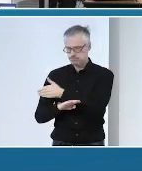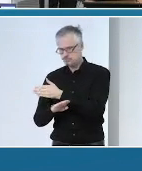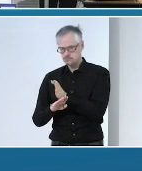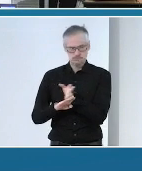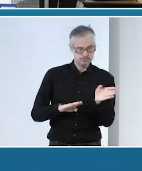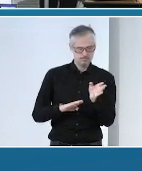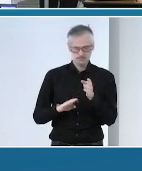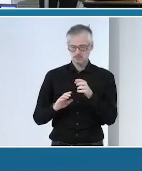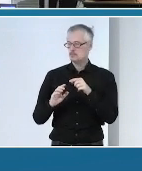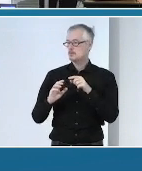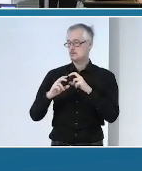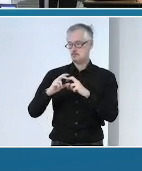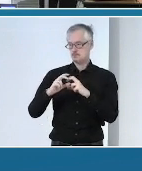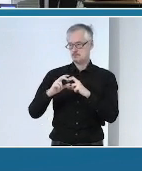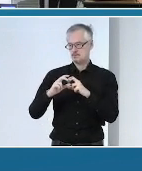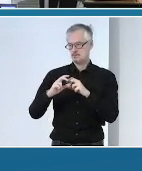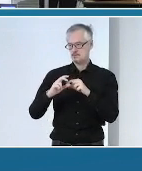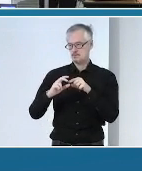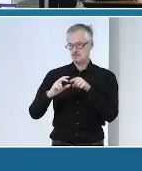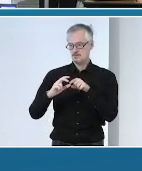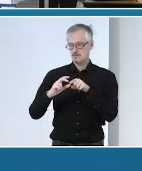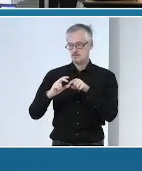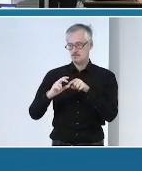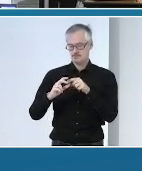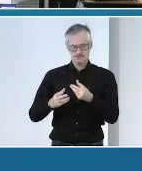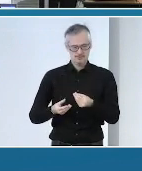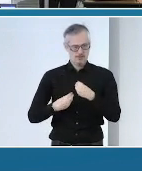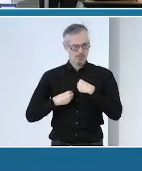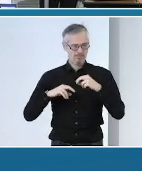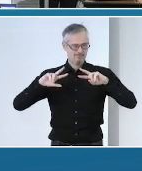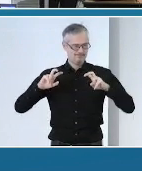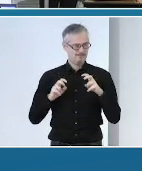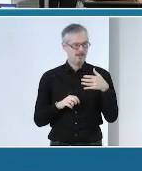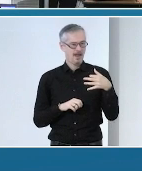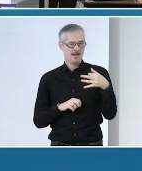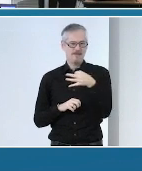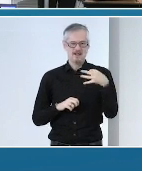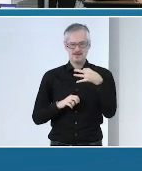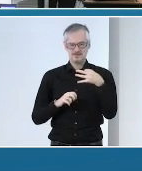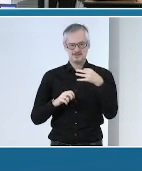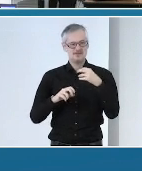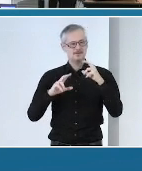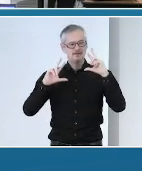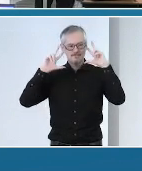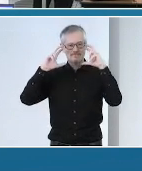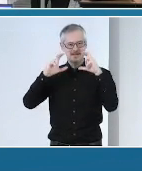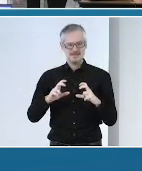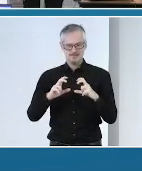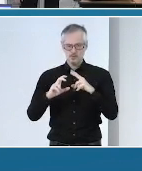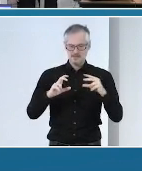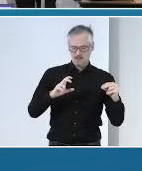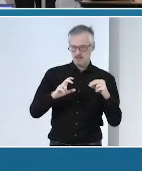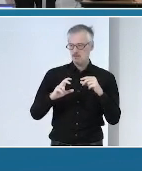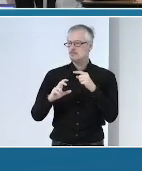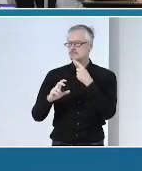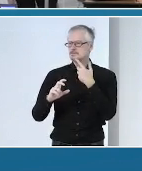ces réponses, forment la base du réflexe vestibulo-spinal ou du réflexe vestibulo-colique. Alors, c'est quoi le